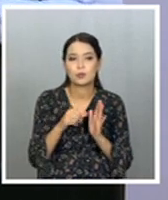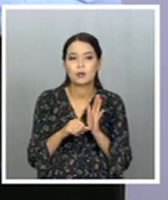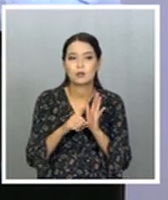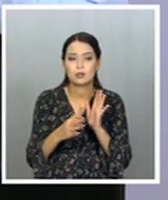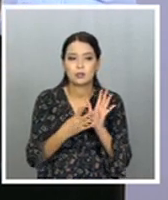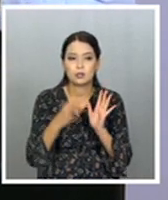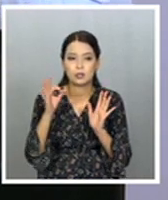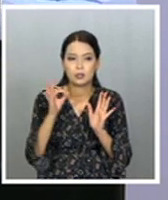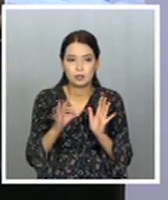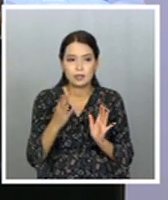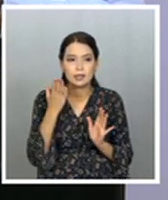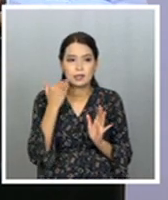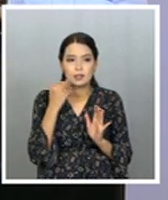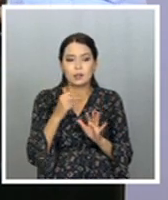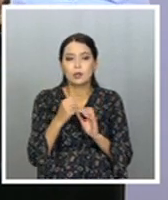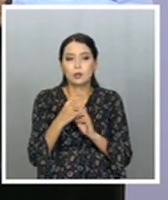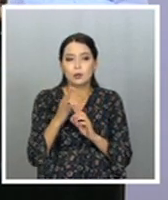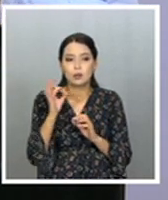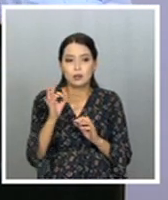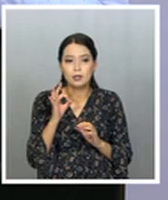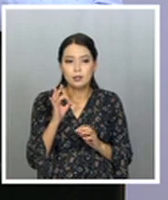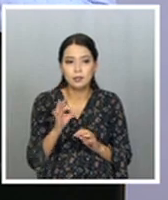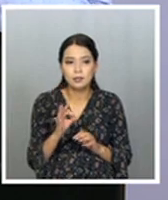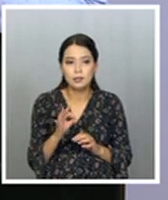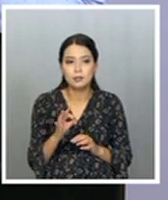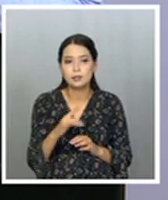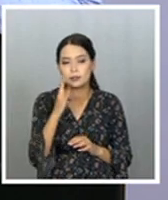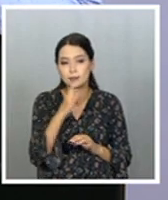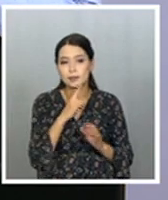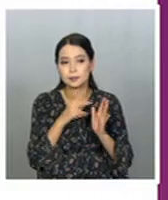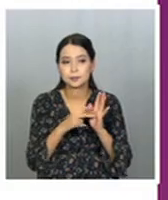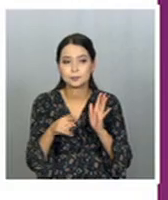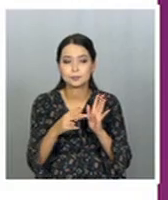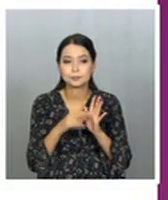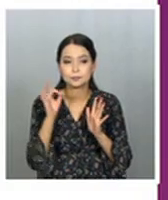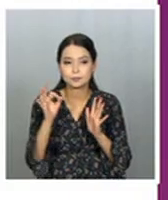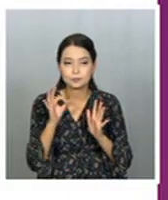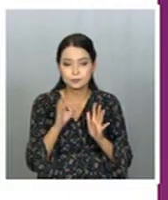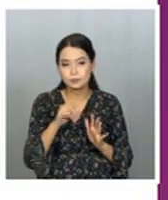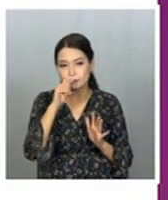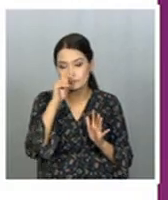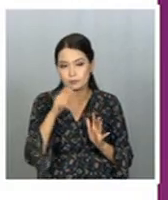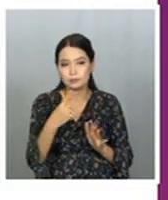69%, татарлар 14%, қазақтар 8.8%, украиндар